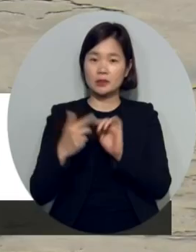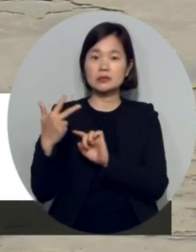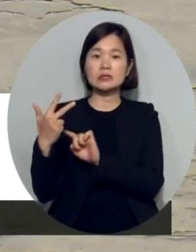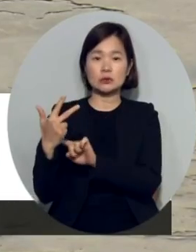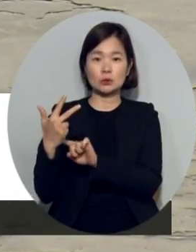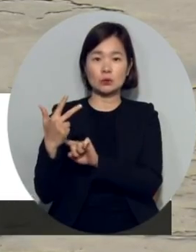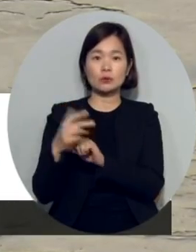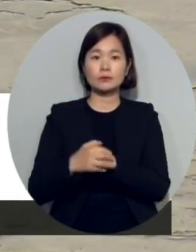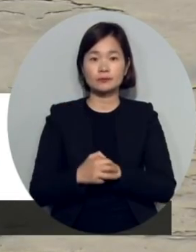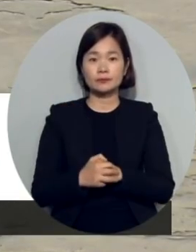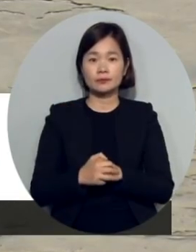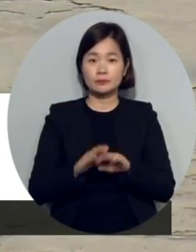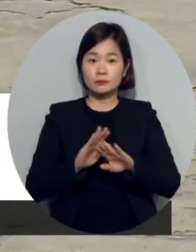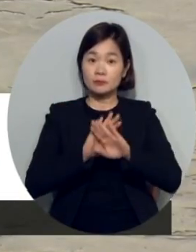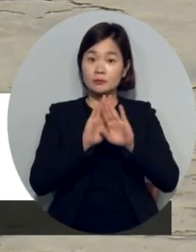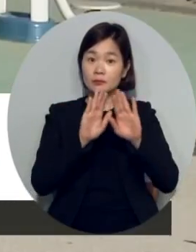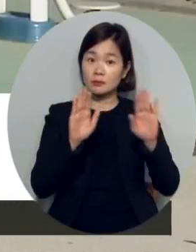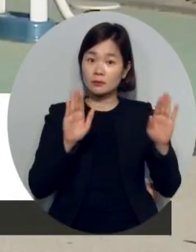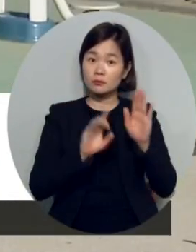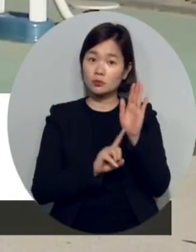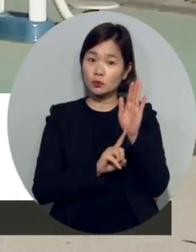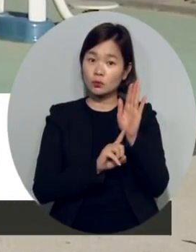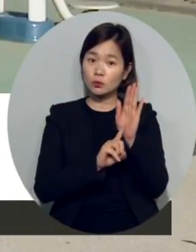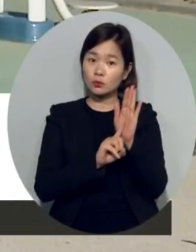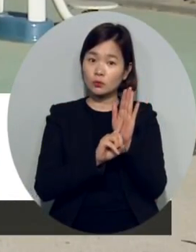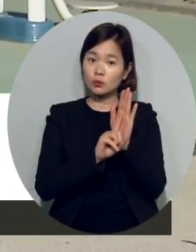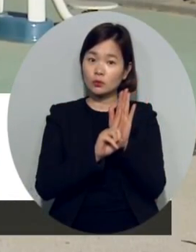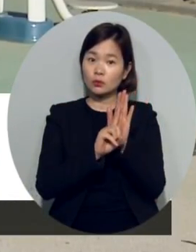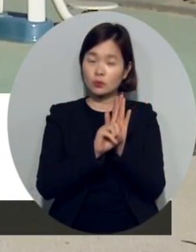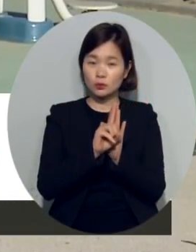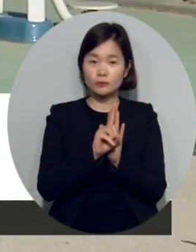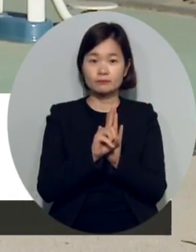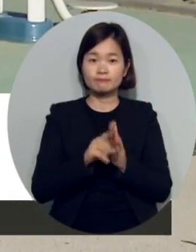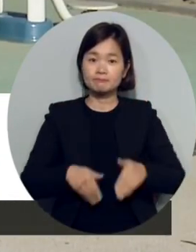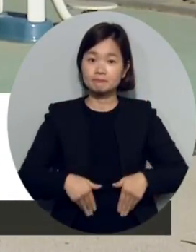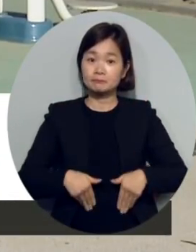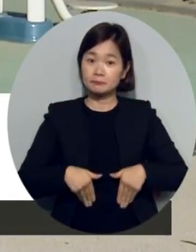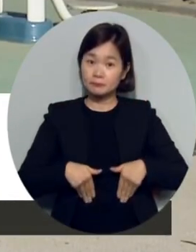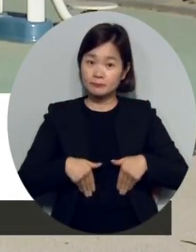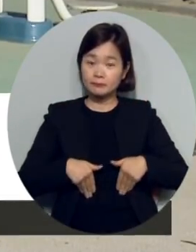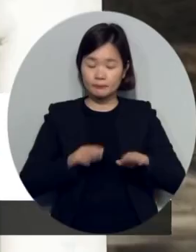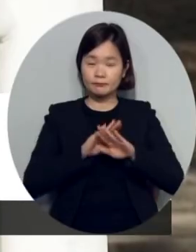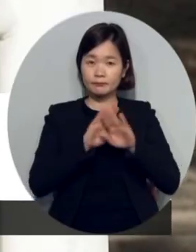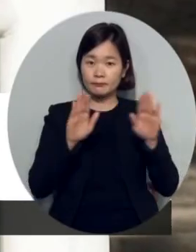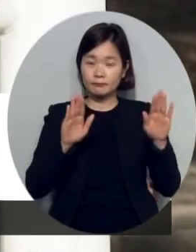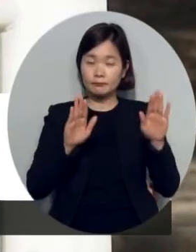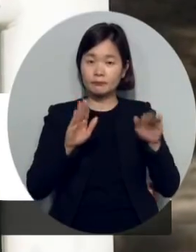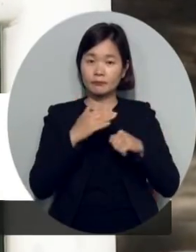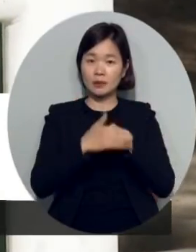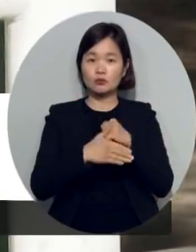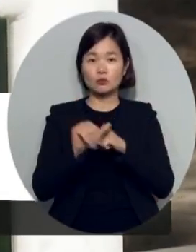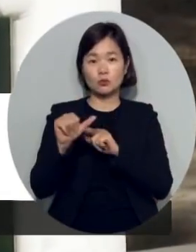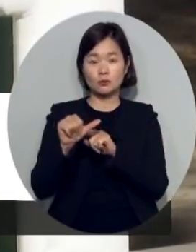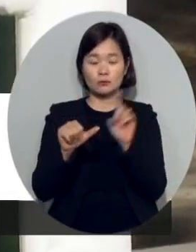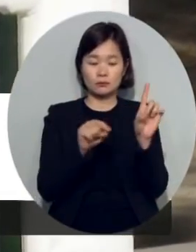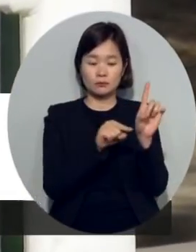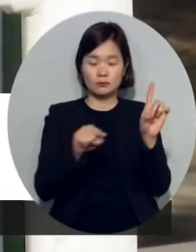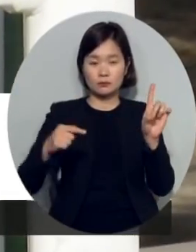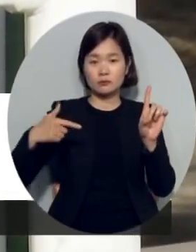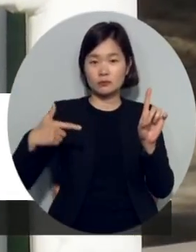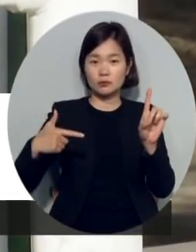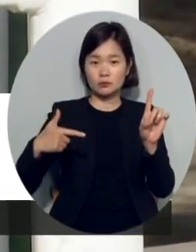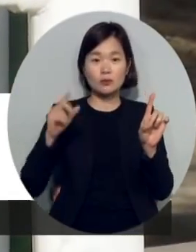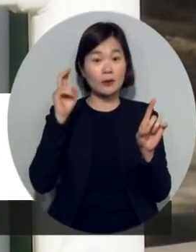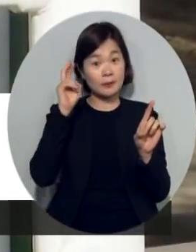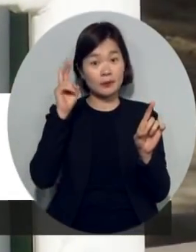기록했습니다 낮부터는 기온이 올라 평년 수준을 회복하게 습니다 낮추고 기온은 대구 5도 등 1도에서 6도 로